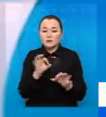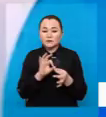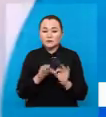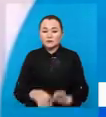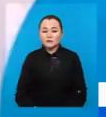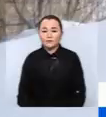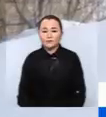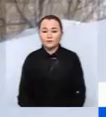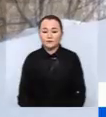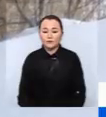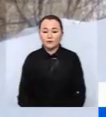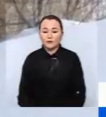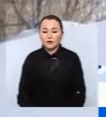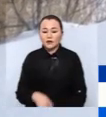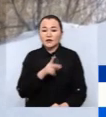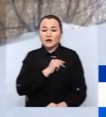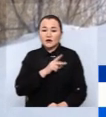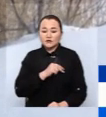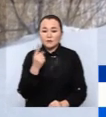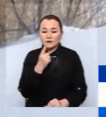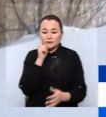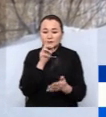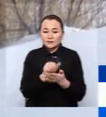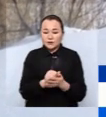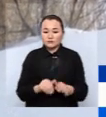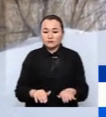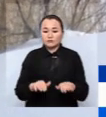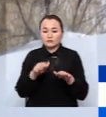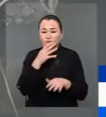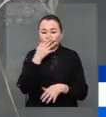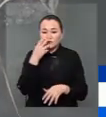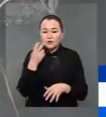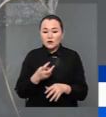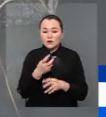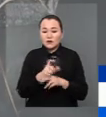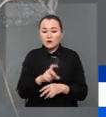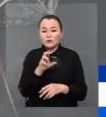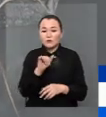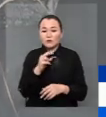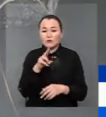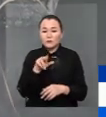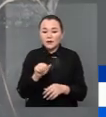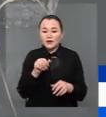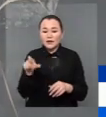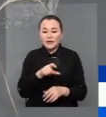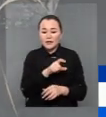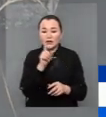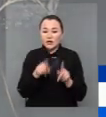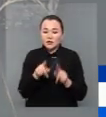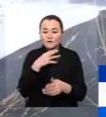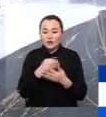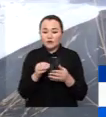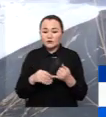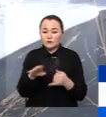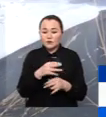подробностями. Дачники первыми заметили подъем уровня зловонной воды в русле реки Букпа. Зимой они редко посещают свои участки,